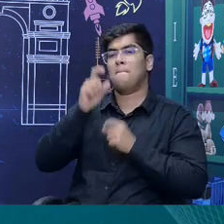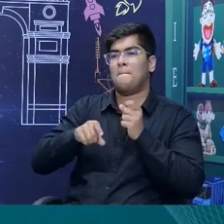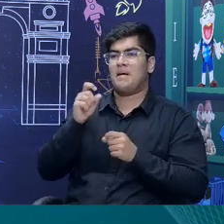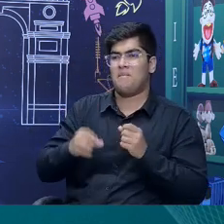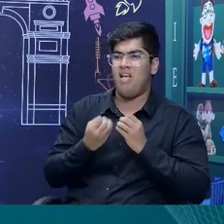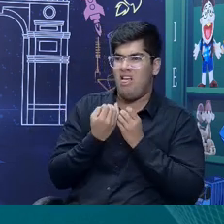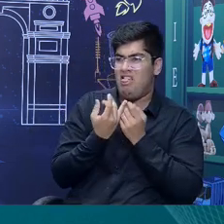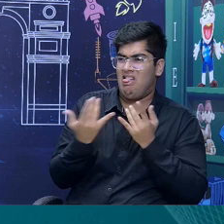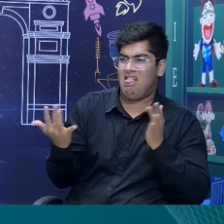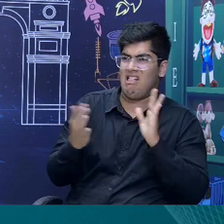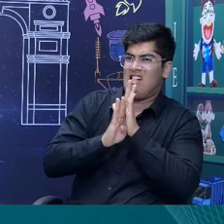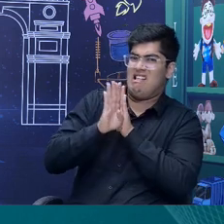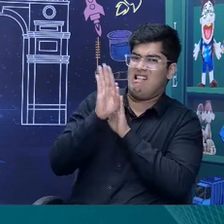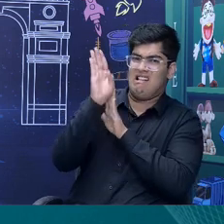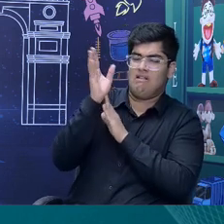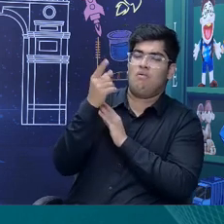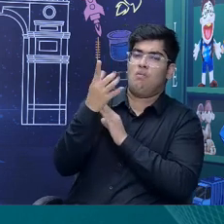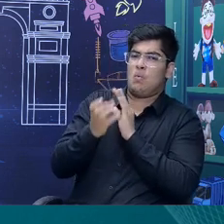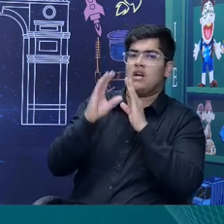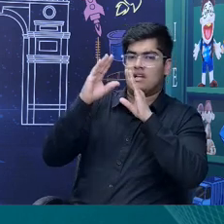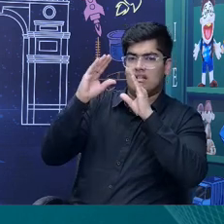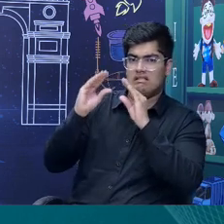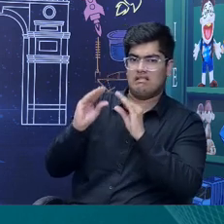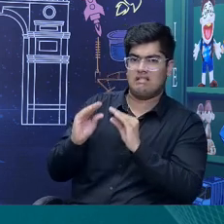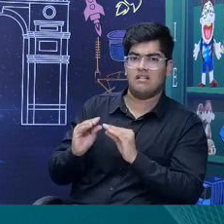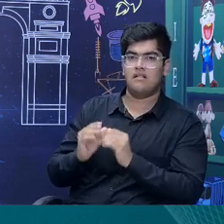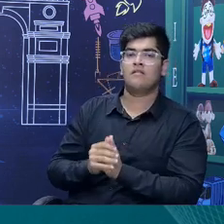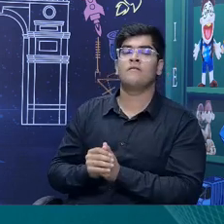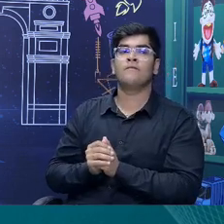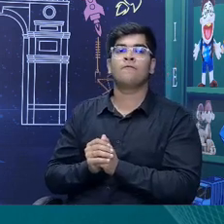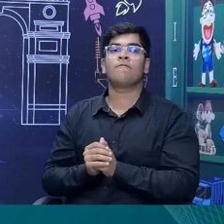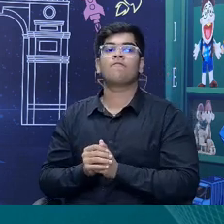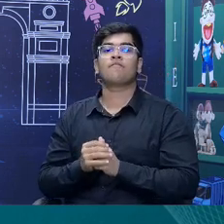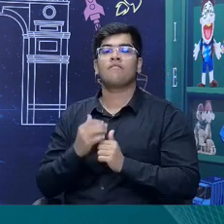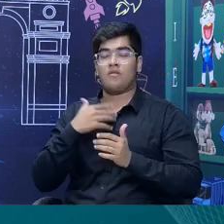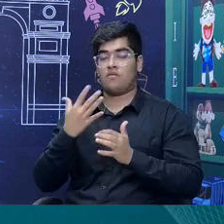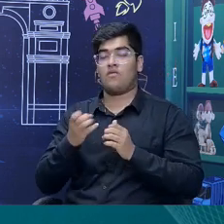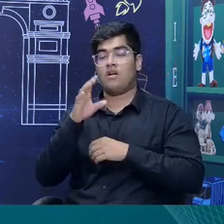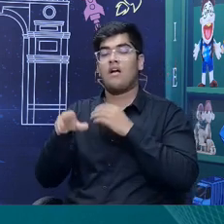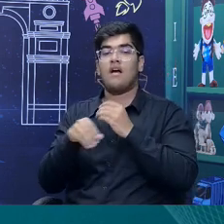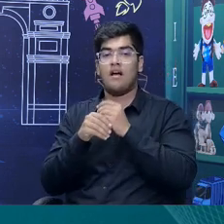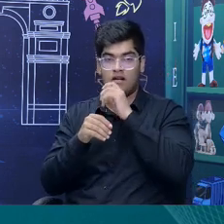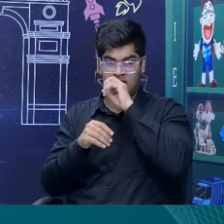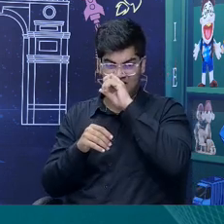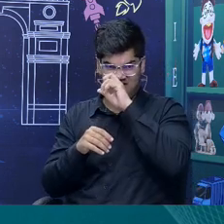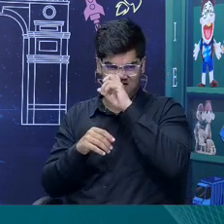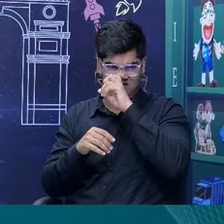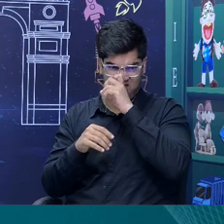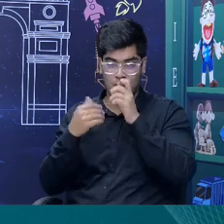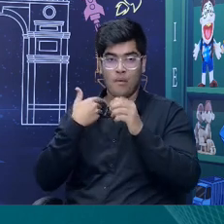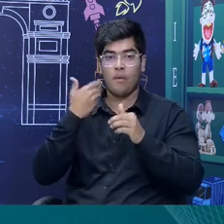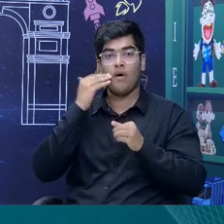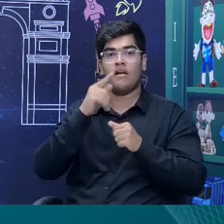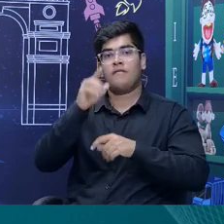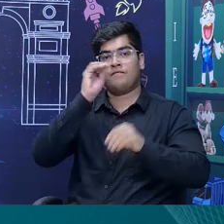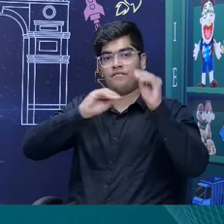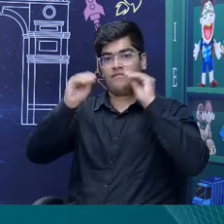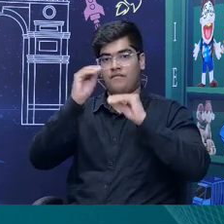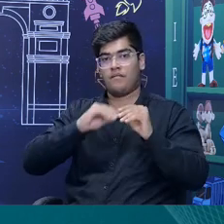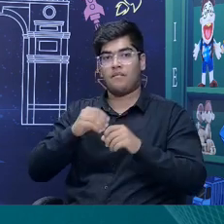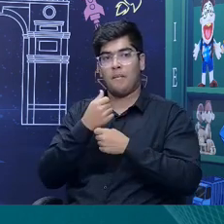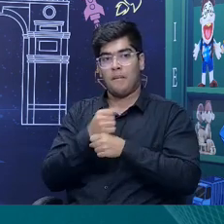नो अगेन आई राइट आई लाइक तू री आई ट्रेड ओवर हर की जब मैंने ये स्लाइड बनाई आई अगेन